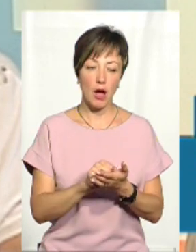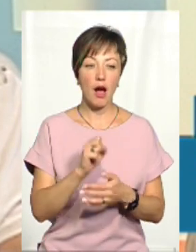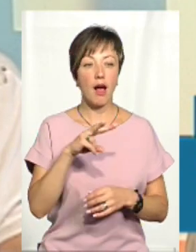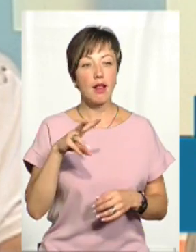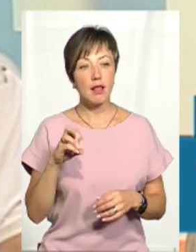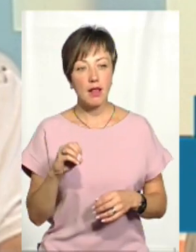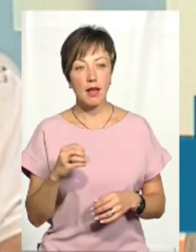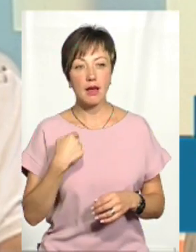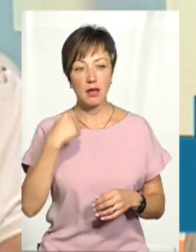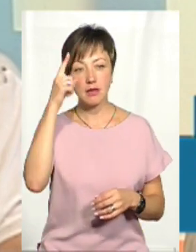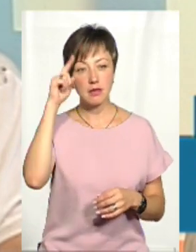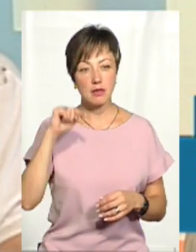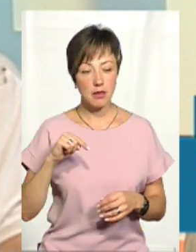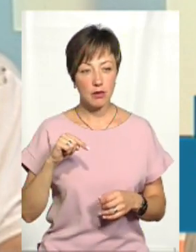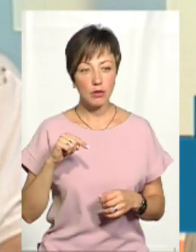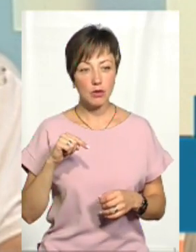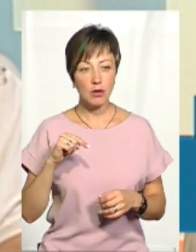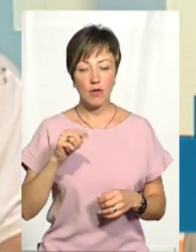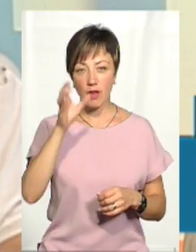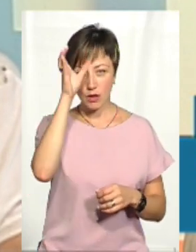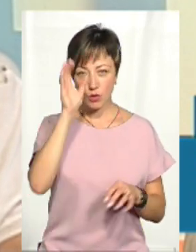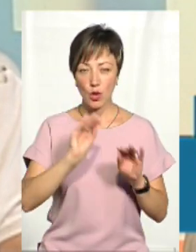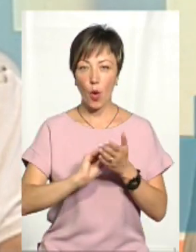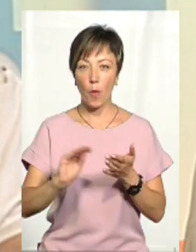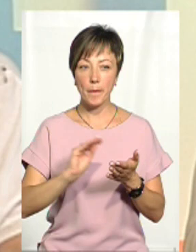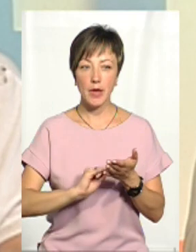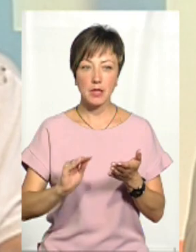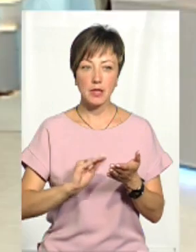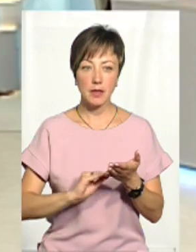Але, наскільки мені відомо, ну, в науці описані,